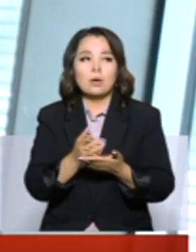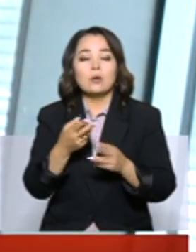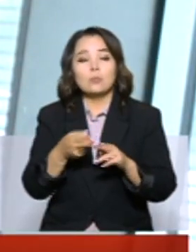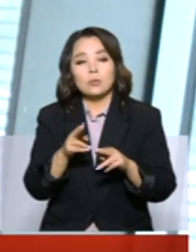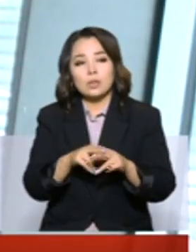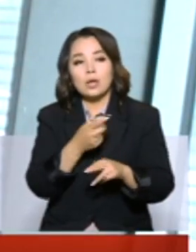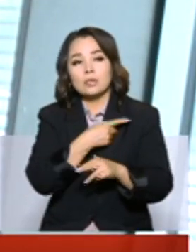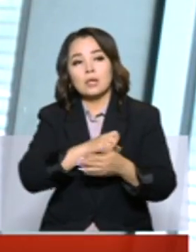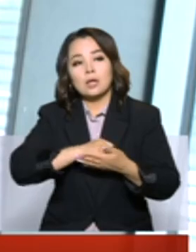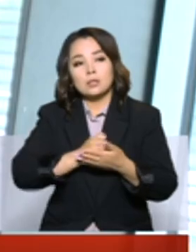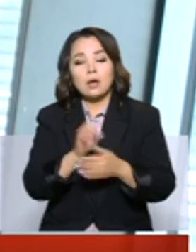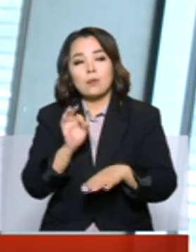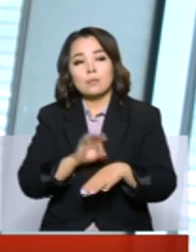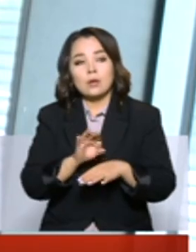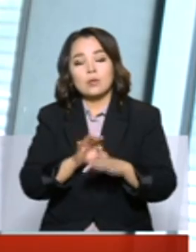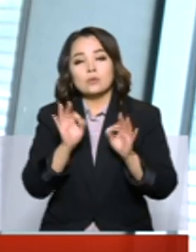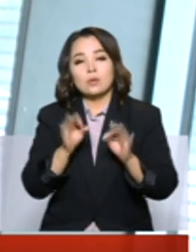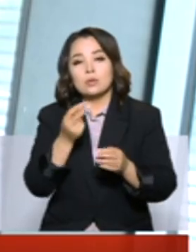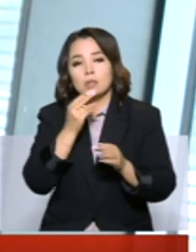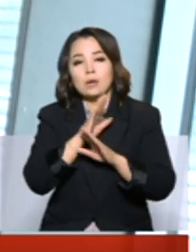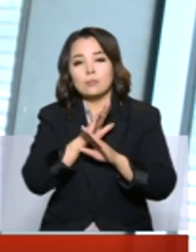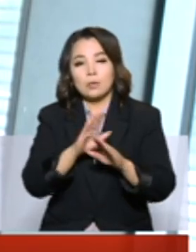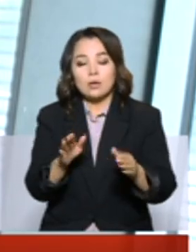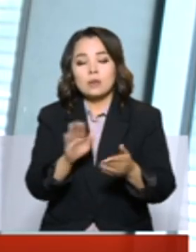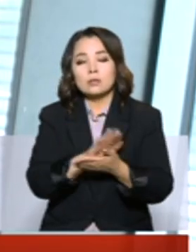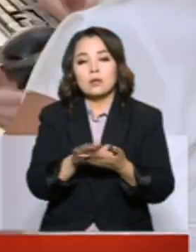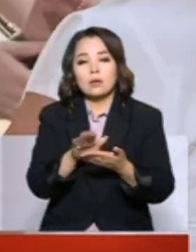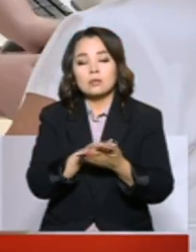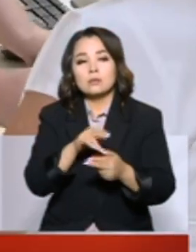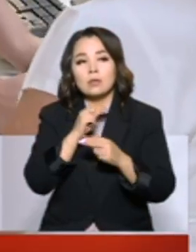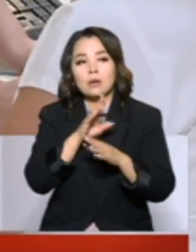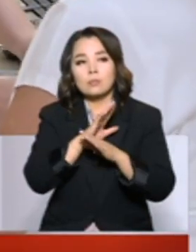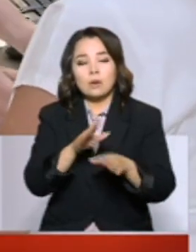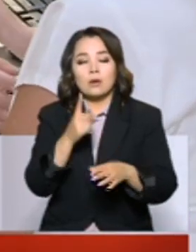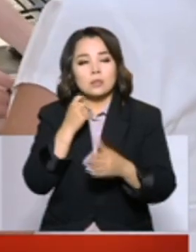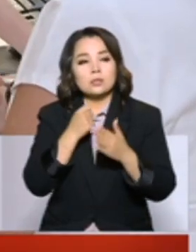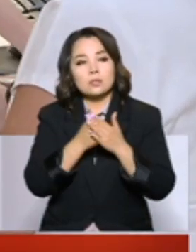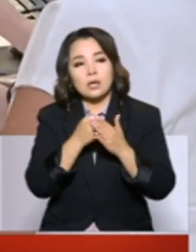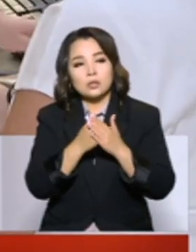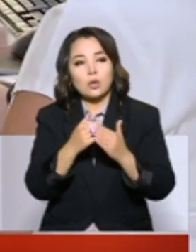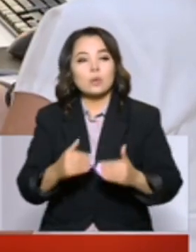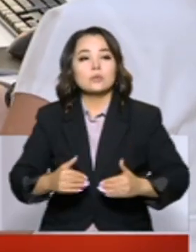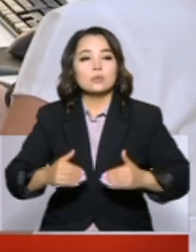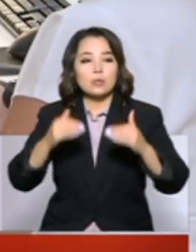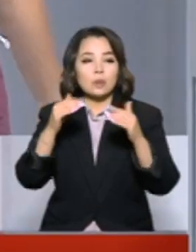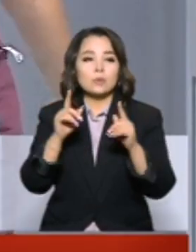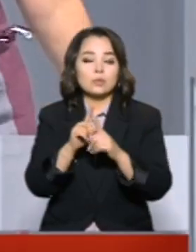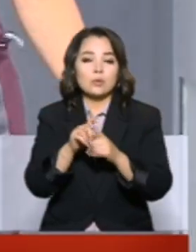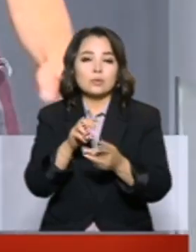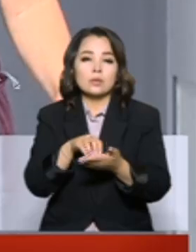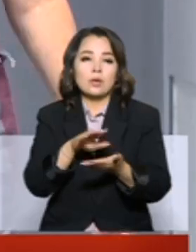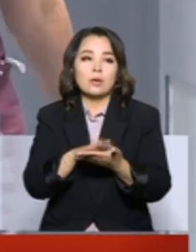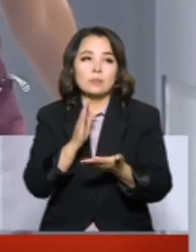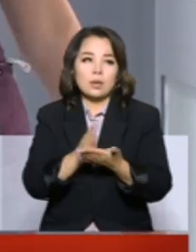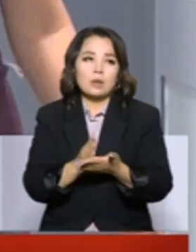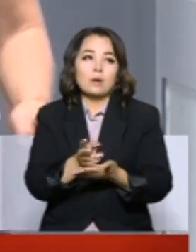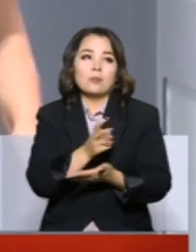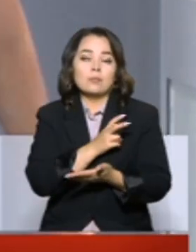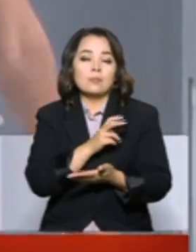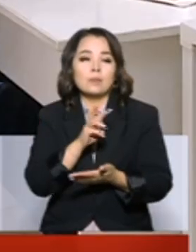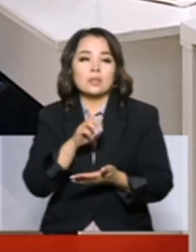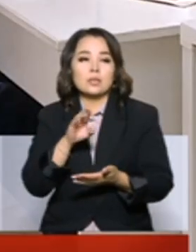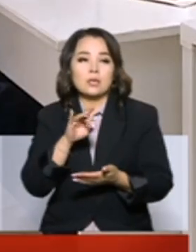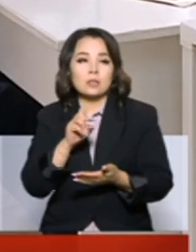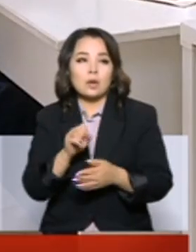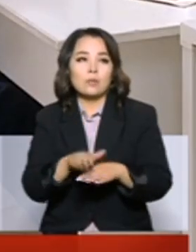мұндай диагноз науқас дұрыс тамақтанбаған, тазалықты сақтамаған және қан қысымы көтерілген жағдайларда қойылады. Және мергерлер